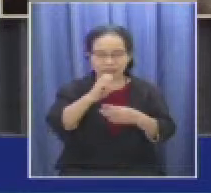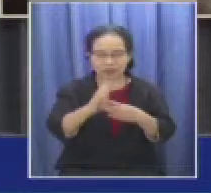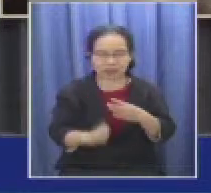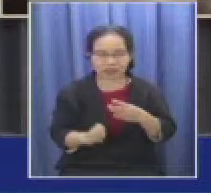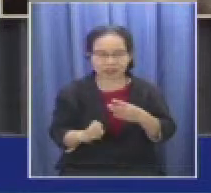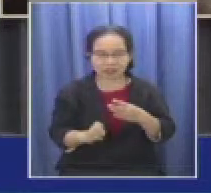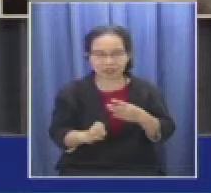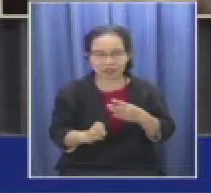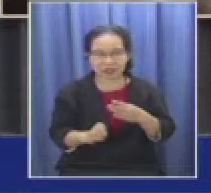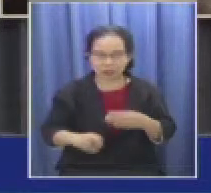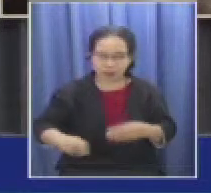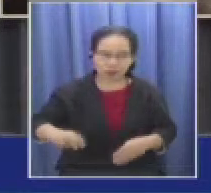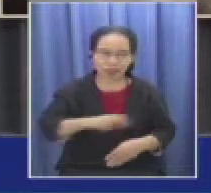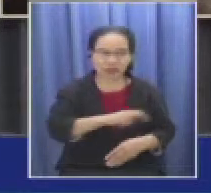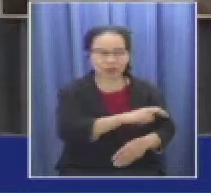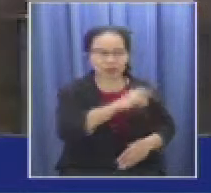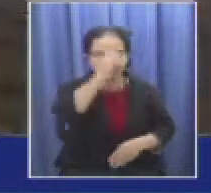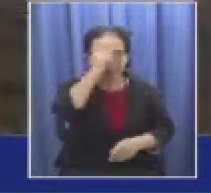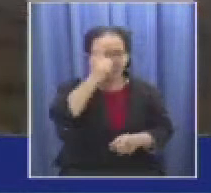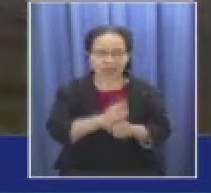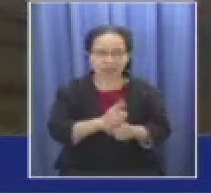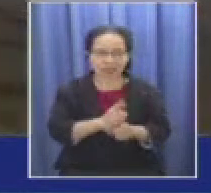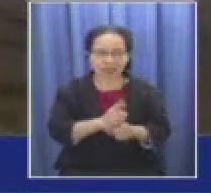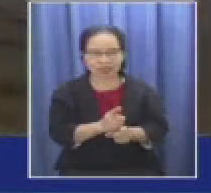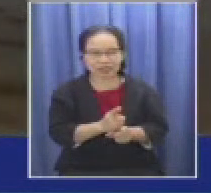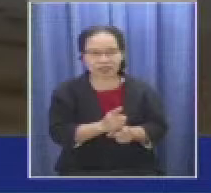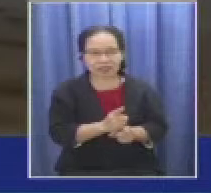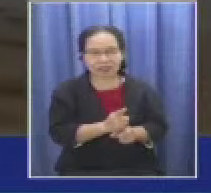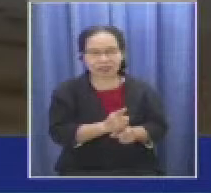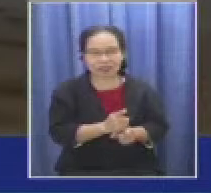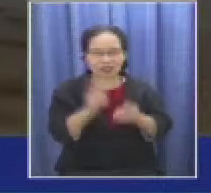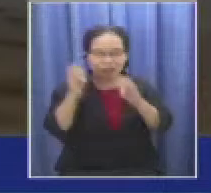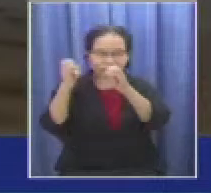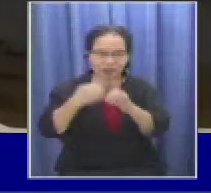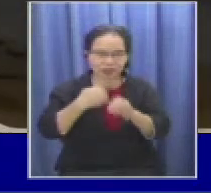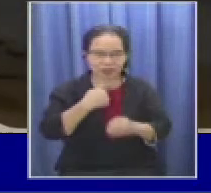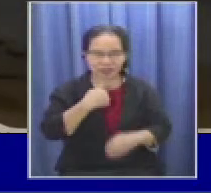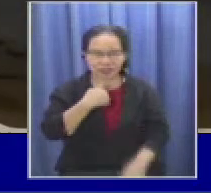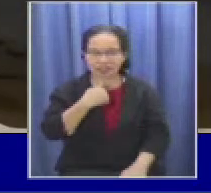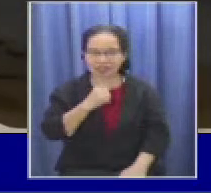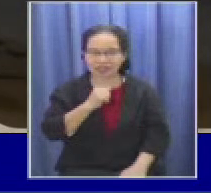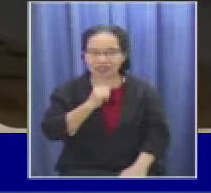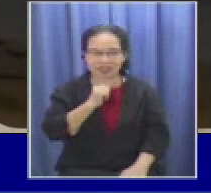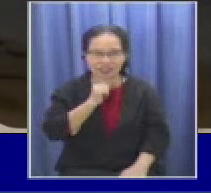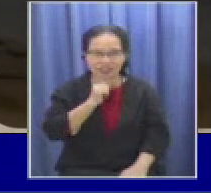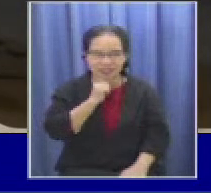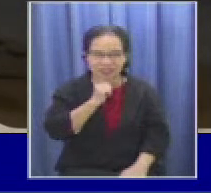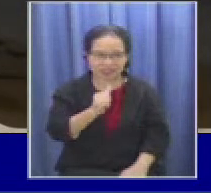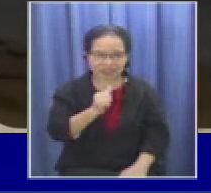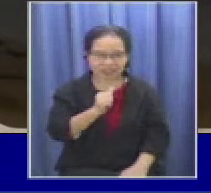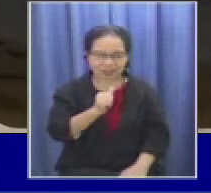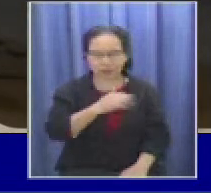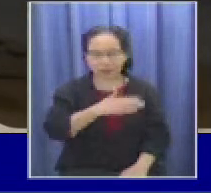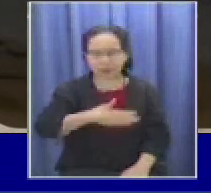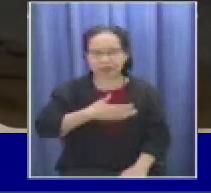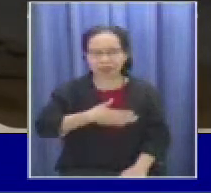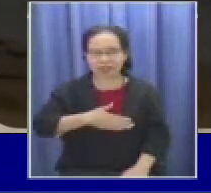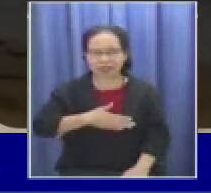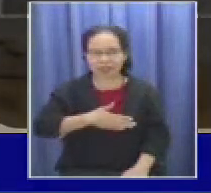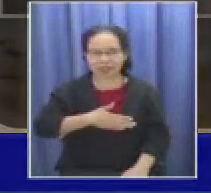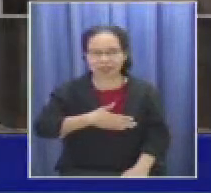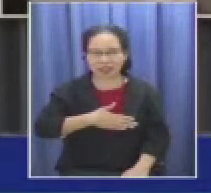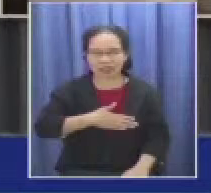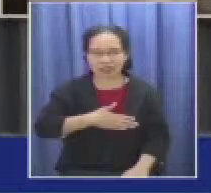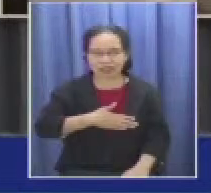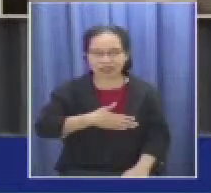so ba betua ne ka na ze mfato hu ni mu se da wo hye nipa no wuntumi nkonkotua nipa ne ka ansa na eye sa da no